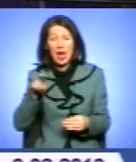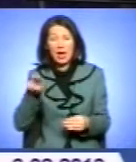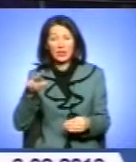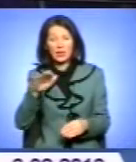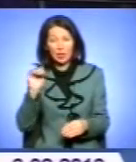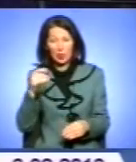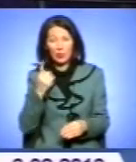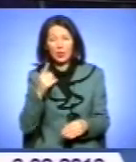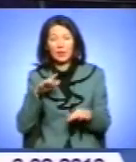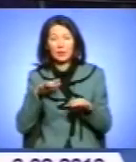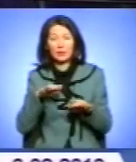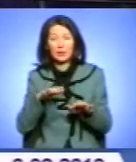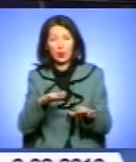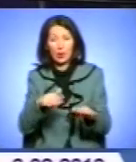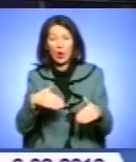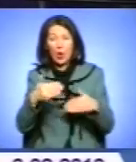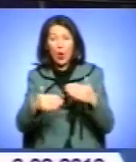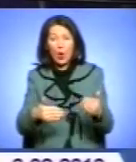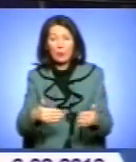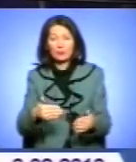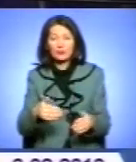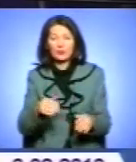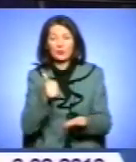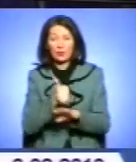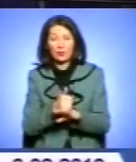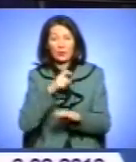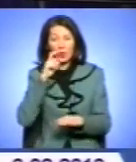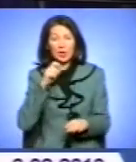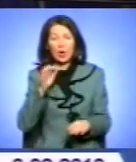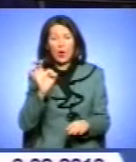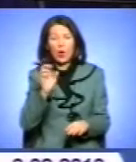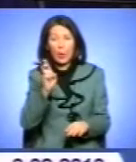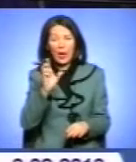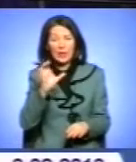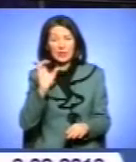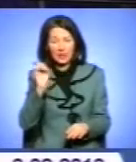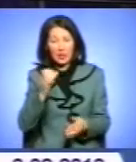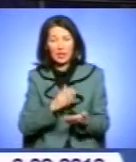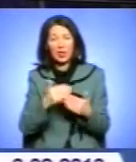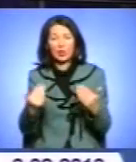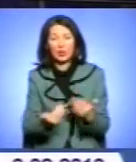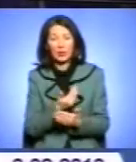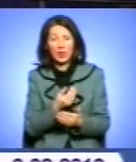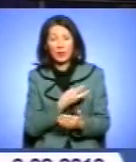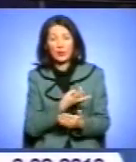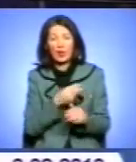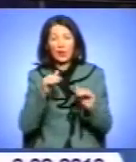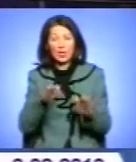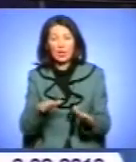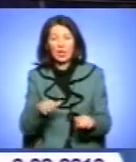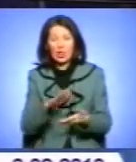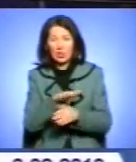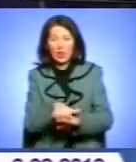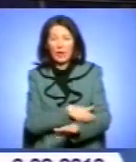Першим дієвим кроком головування України в ОБСЄ став новий імпульс у вирішенні тривалого придністровського конфлікту.